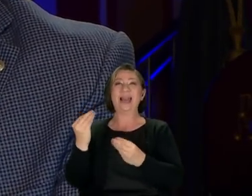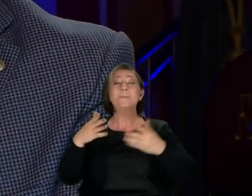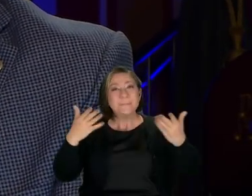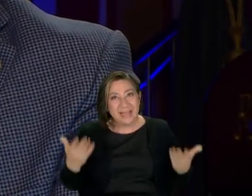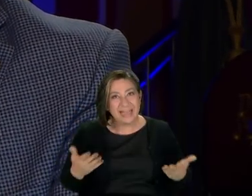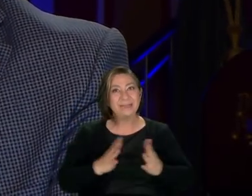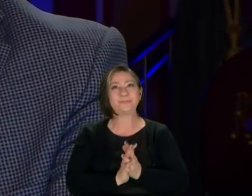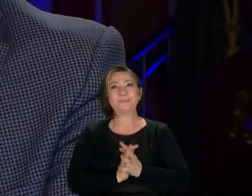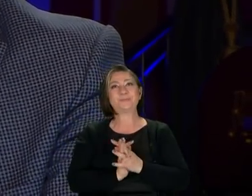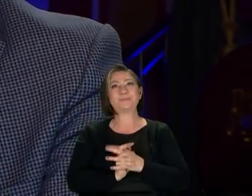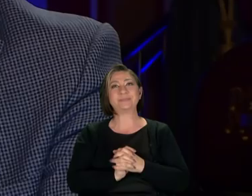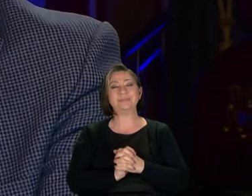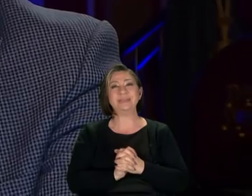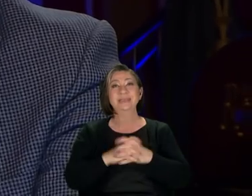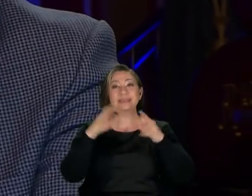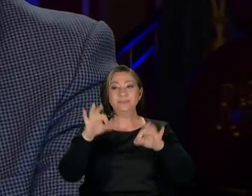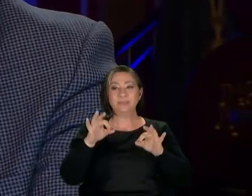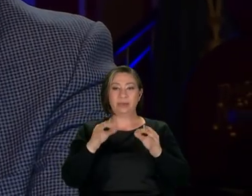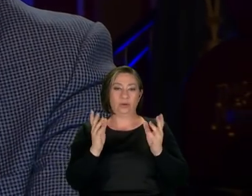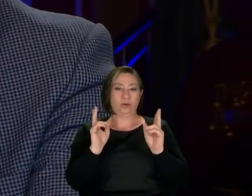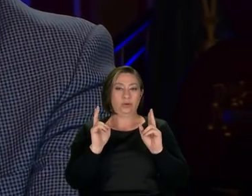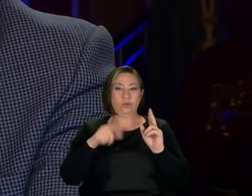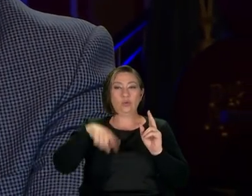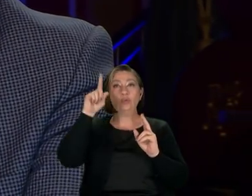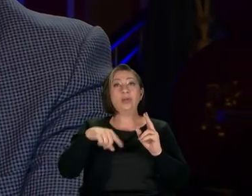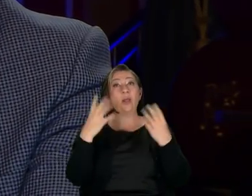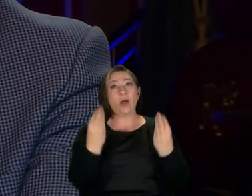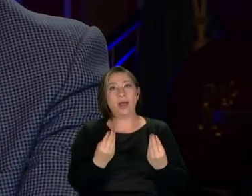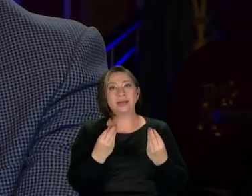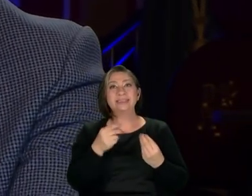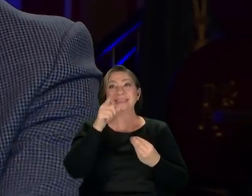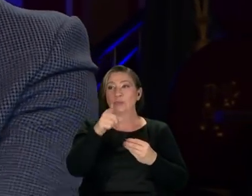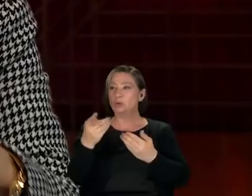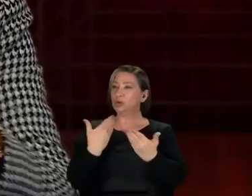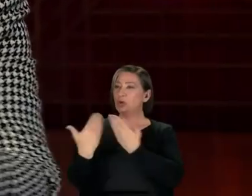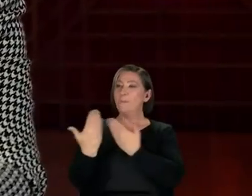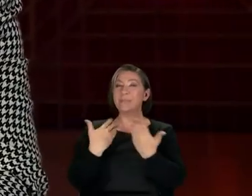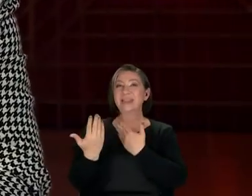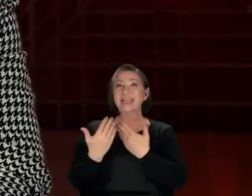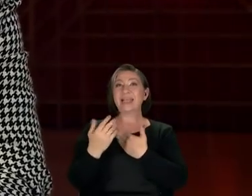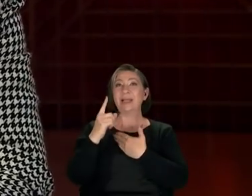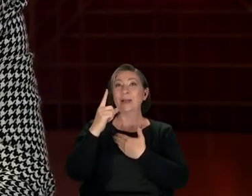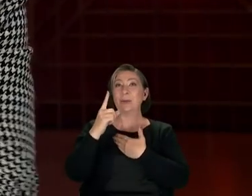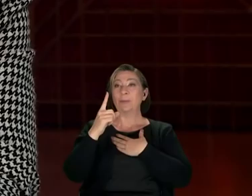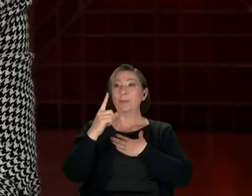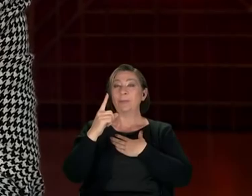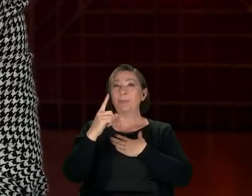Peki, şimdi tabii ki aktüel olarak biz bu sizinle bu söyleşiyi bir